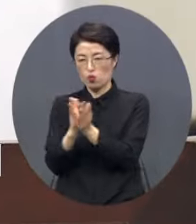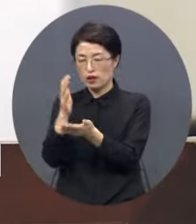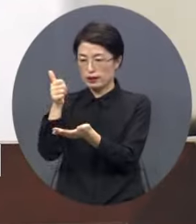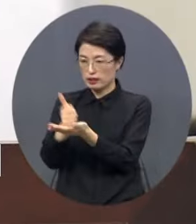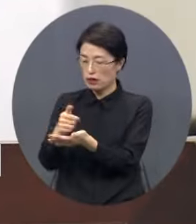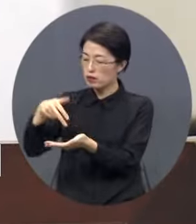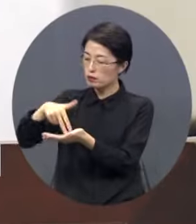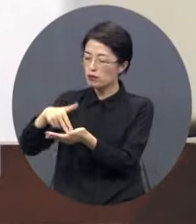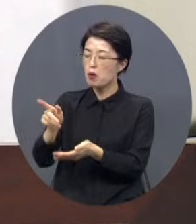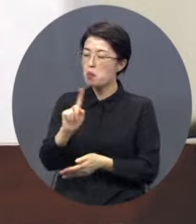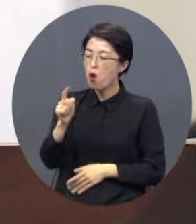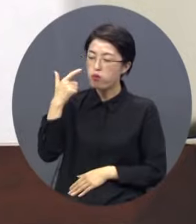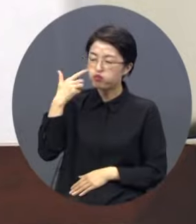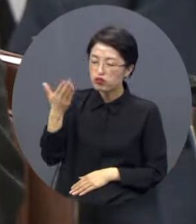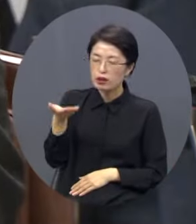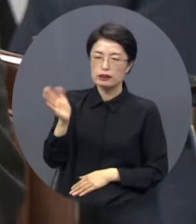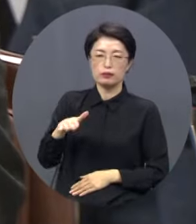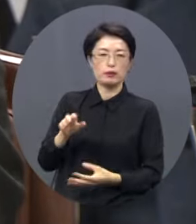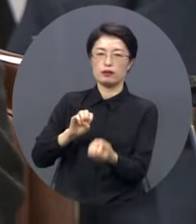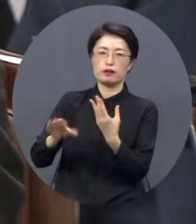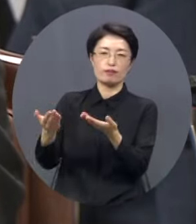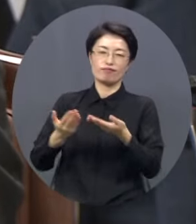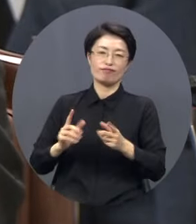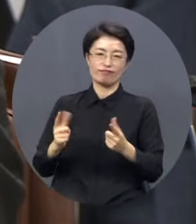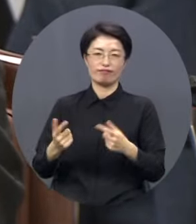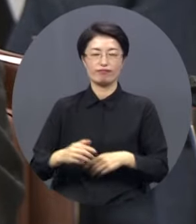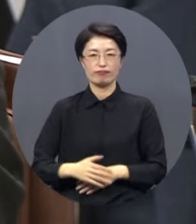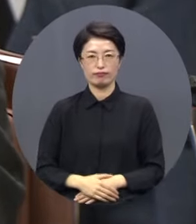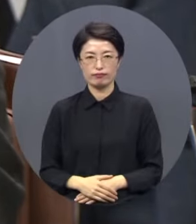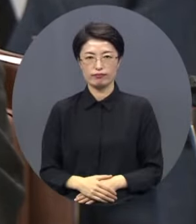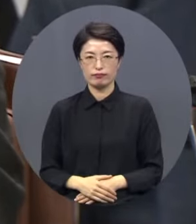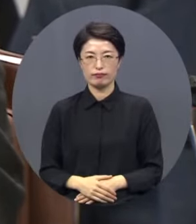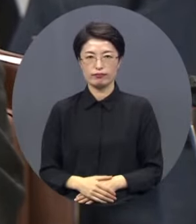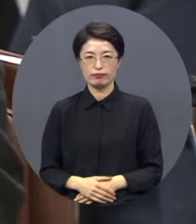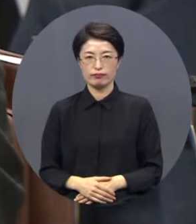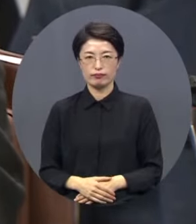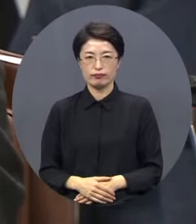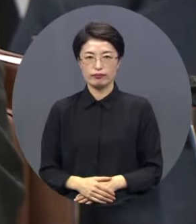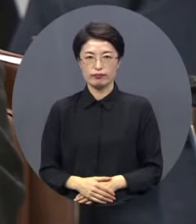물었지만 이 회장은 취재에 응하지 않았습니다. MBC 뉴스 박주현입니다.